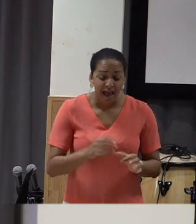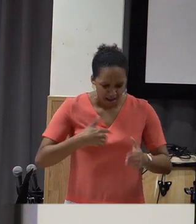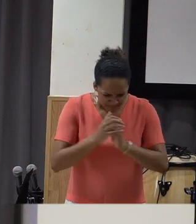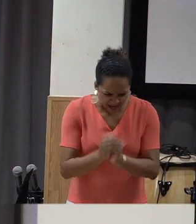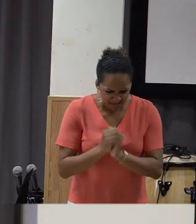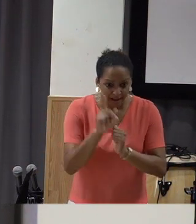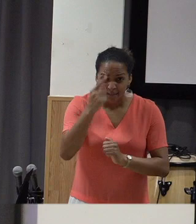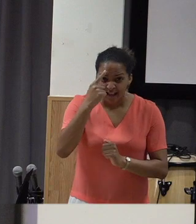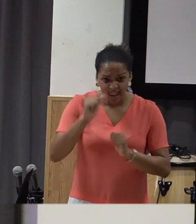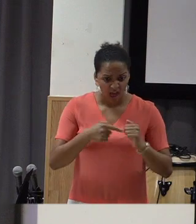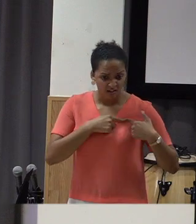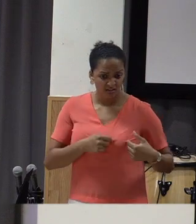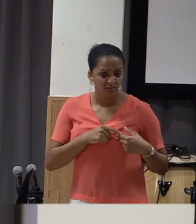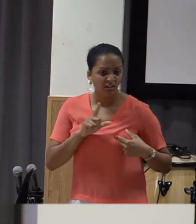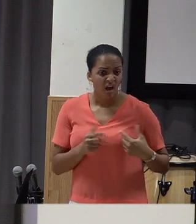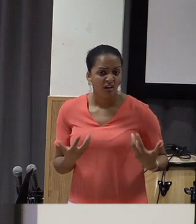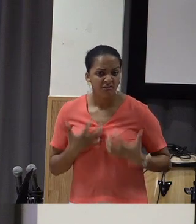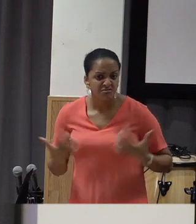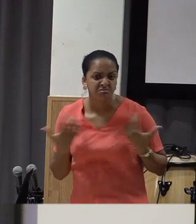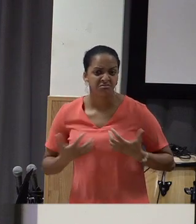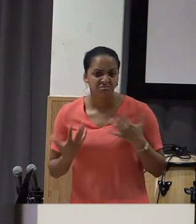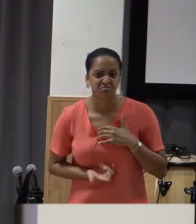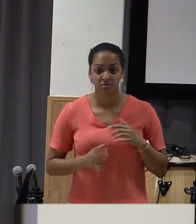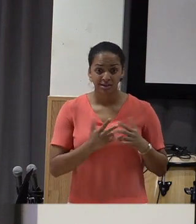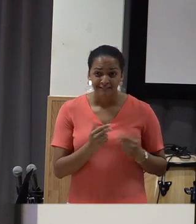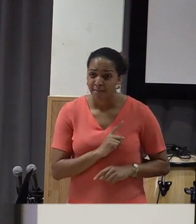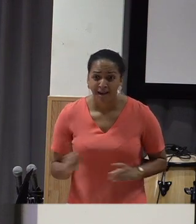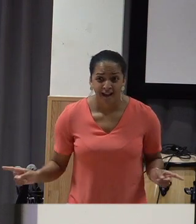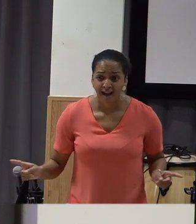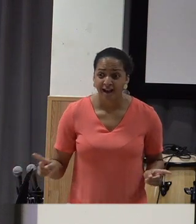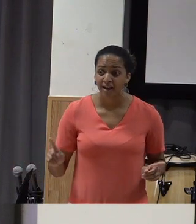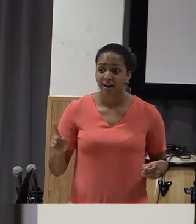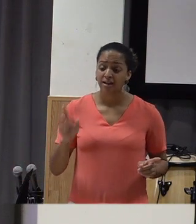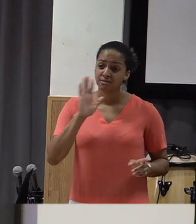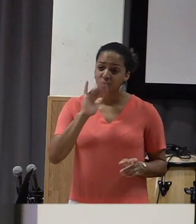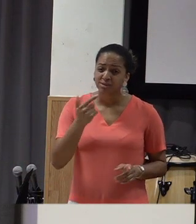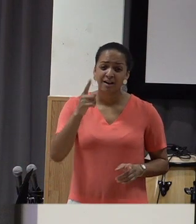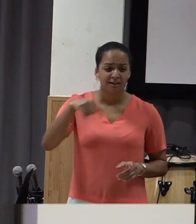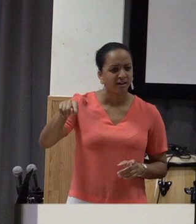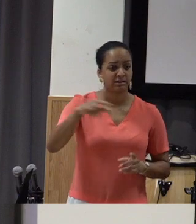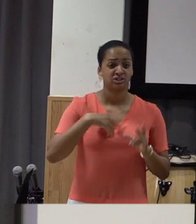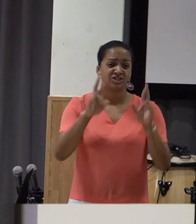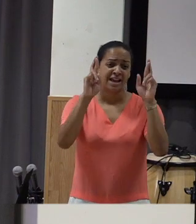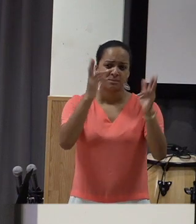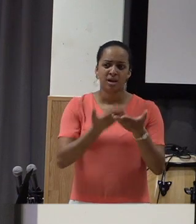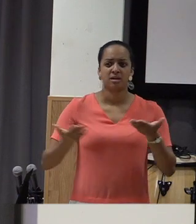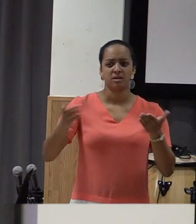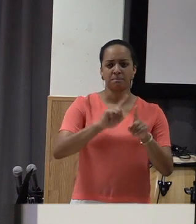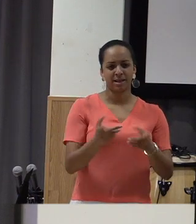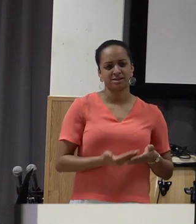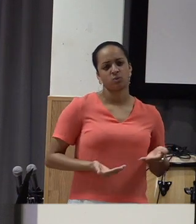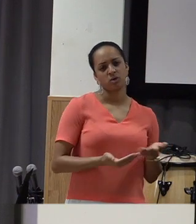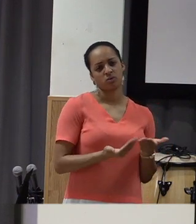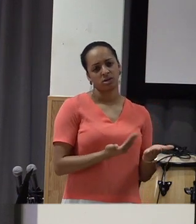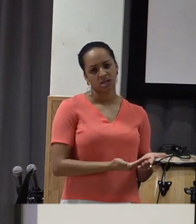prier. Bien-aimé, je ne te souhaite pas d'être dans cette catégorie de personnes. S'il y a de